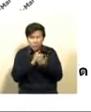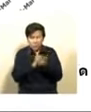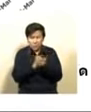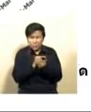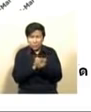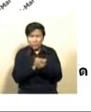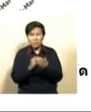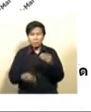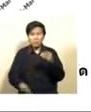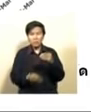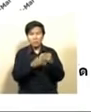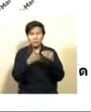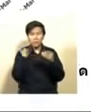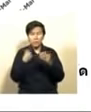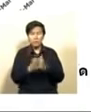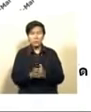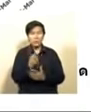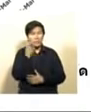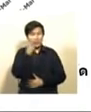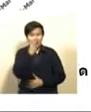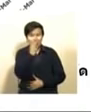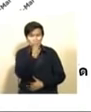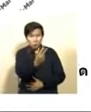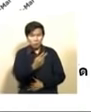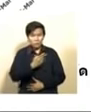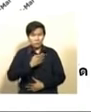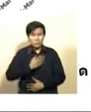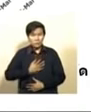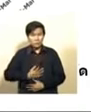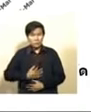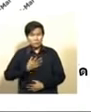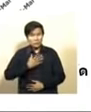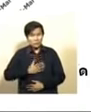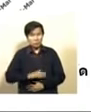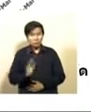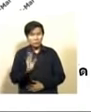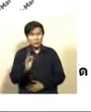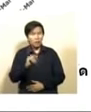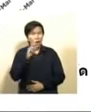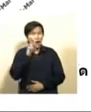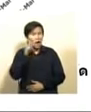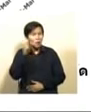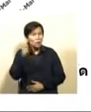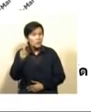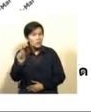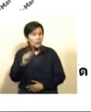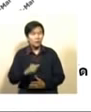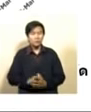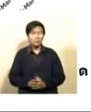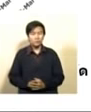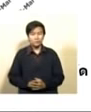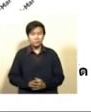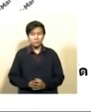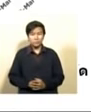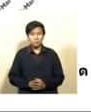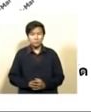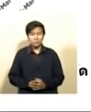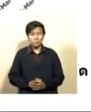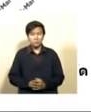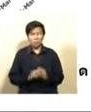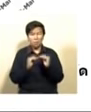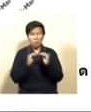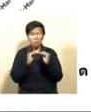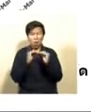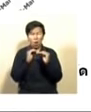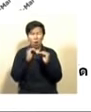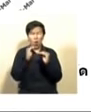ถที่จะไม่ให้มันมีตัวเลขที่รายใหม่ยกขึ้นมากมายนักดูจากกราฟตัวนี้แต่ท่านก็ยังอยากจะให้พี่น้องประช